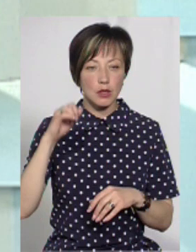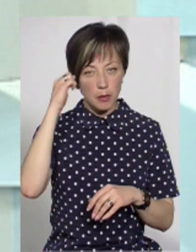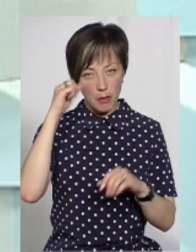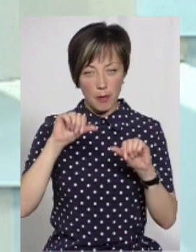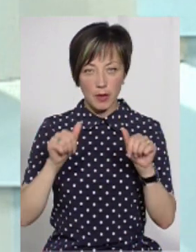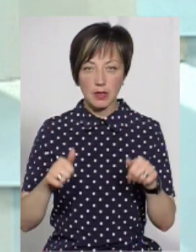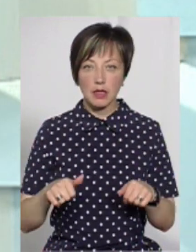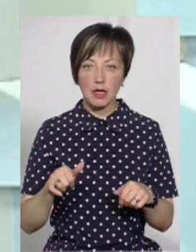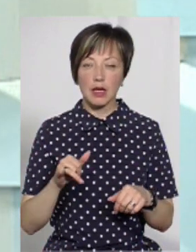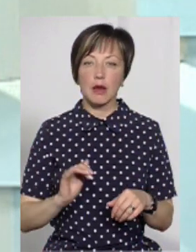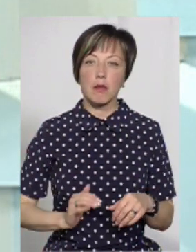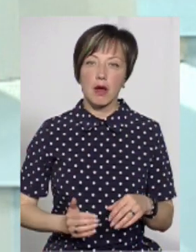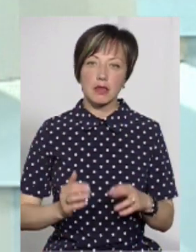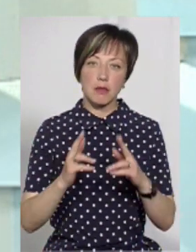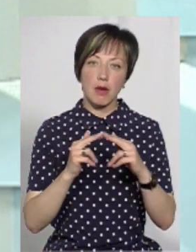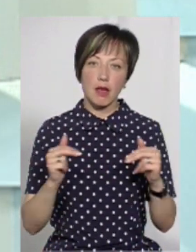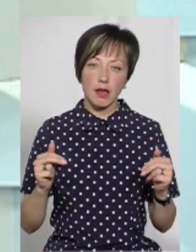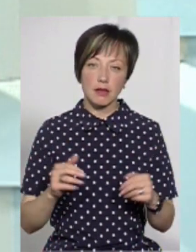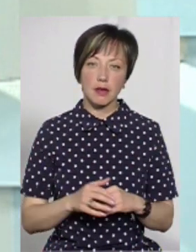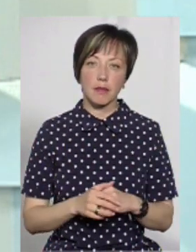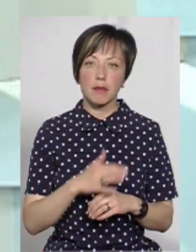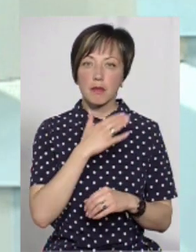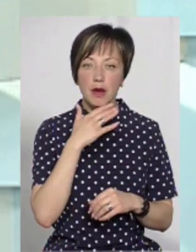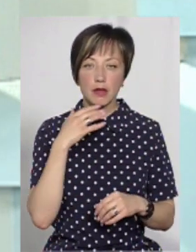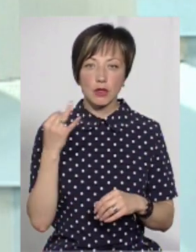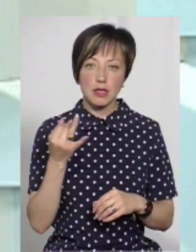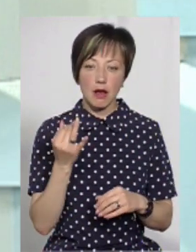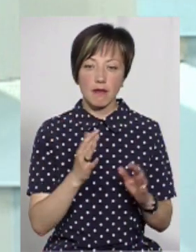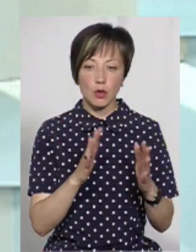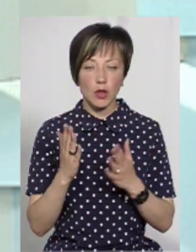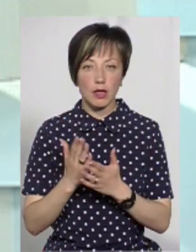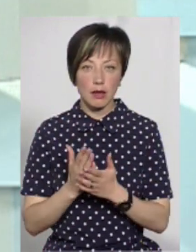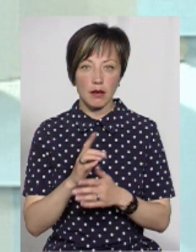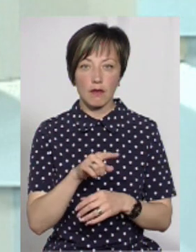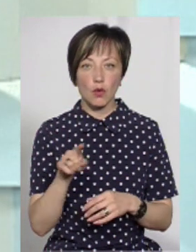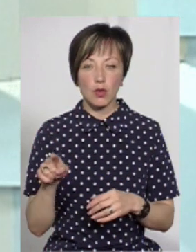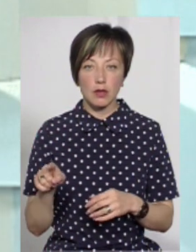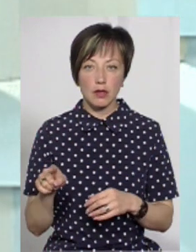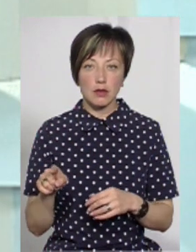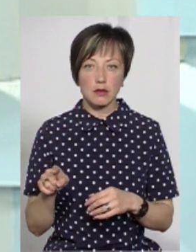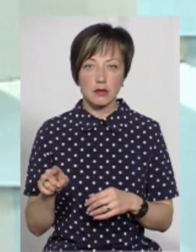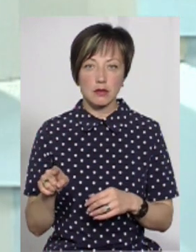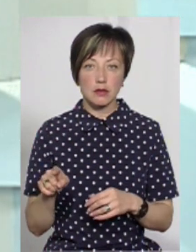пам'ятки, і панські маєтки. Ну, багато цікавинок є. Вони